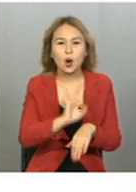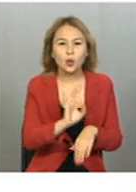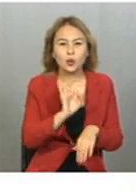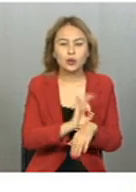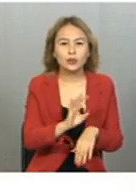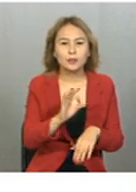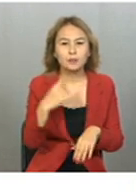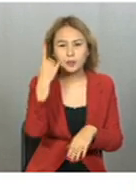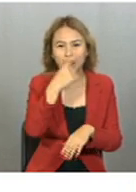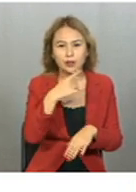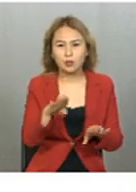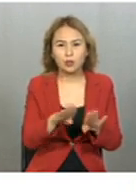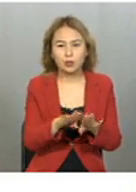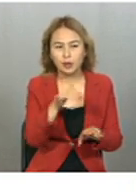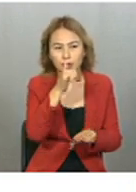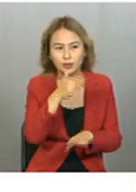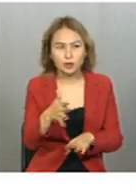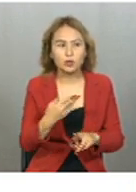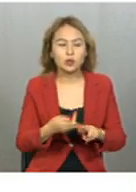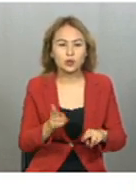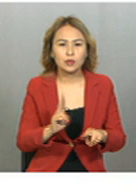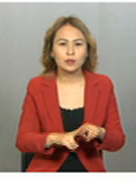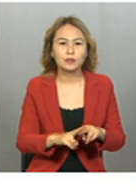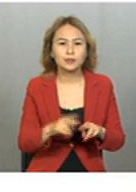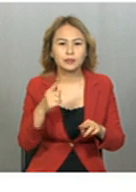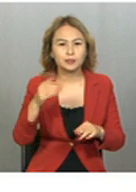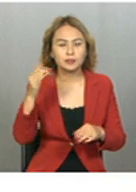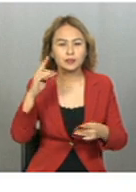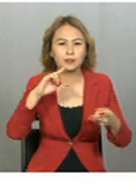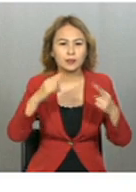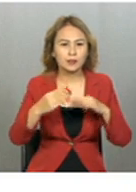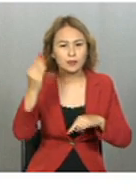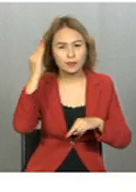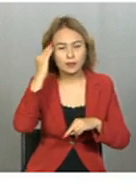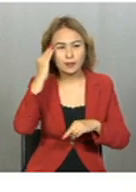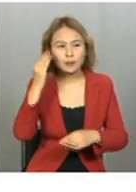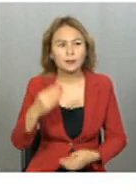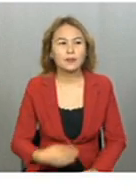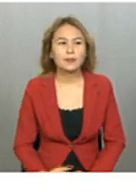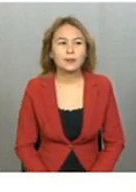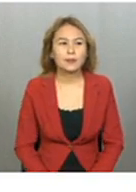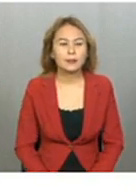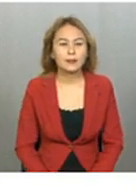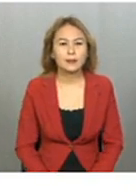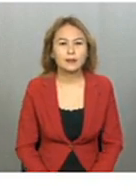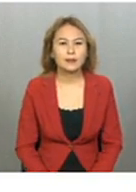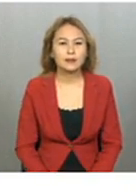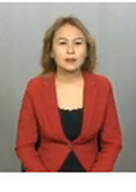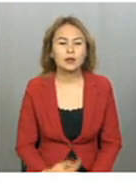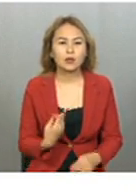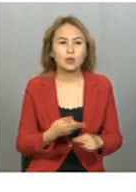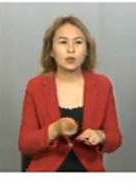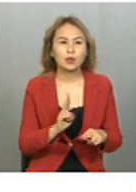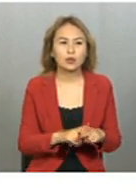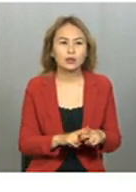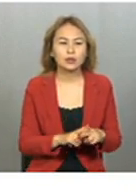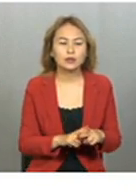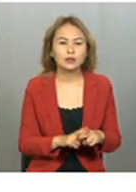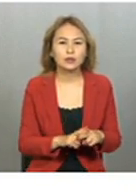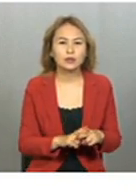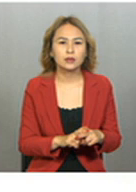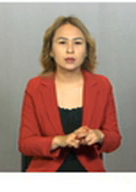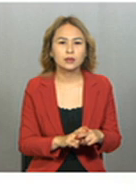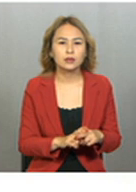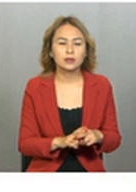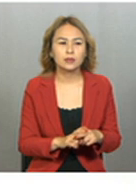болады ма? Әрине жоқ, адамның беті болады. Ал аурудың беті дегеніміз ауыспалы мағынада